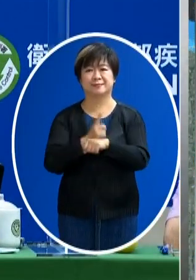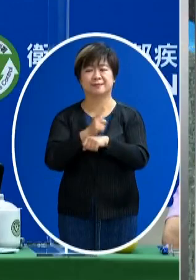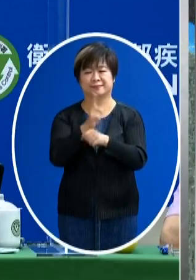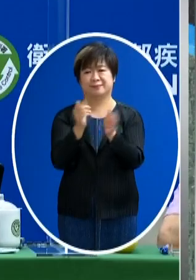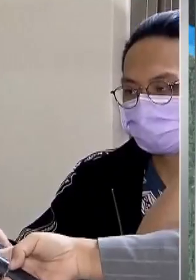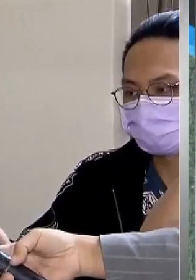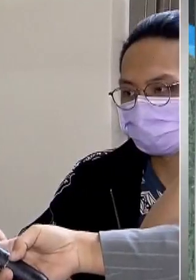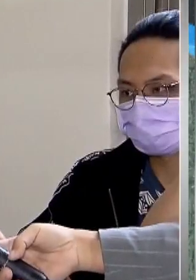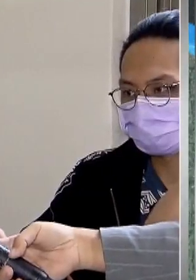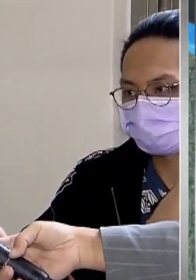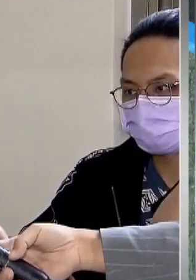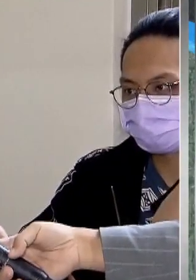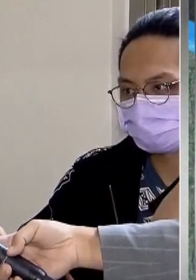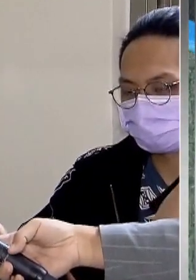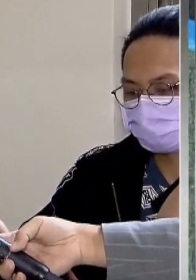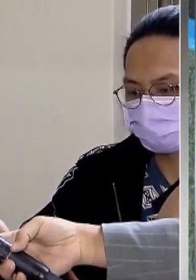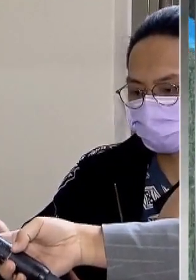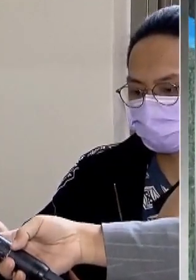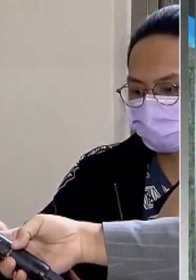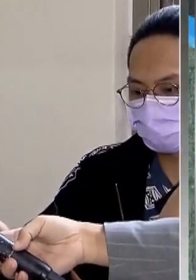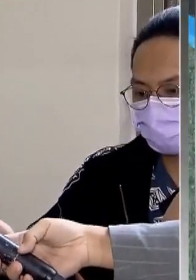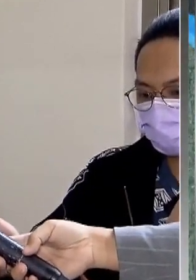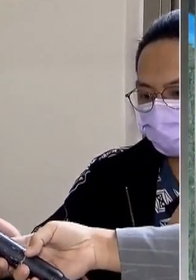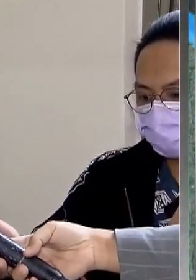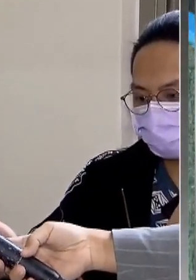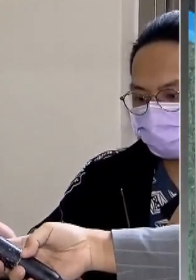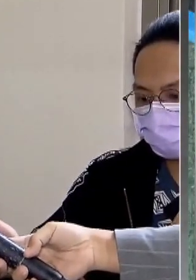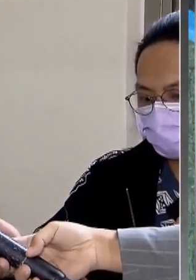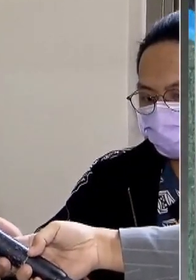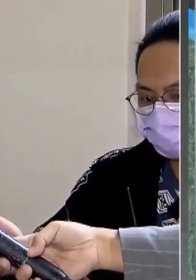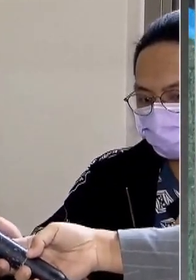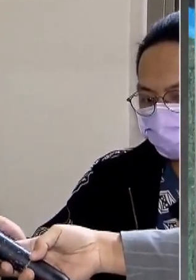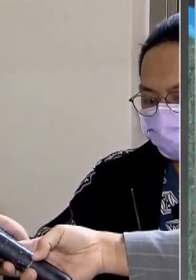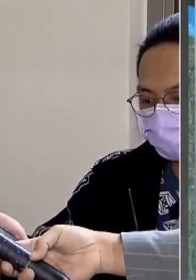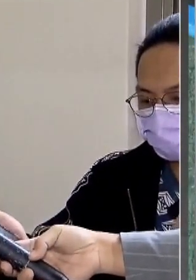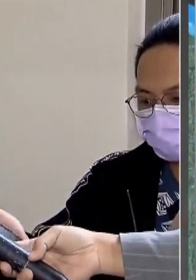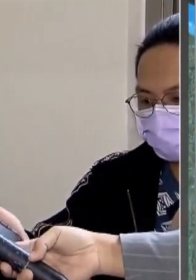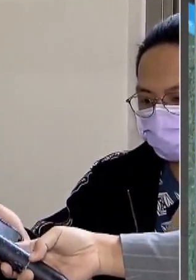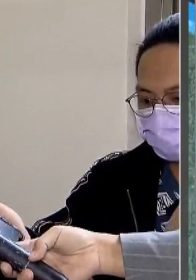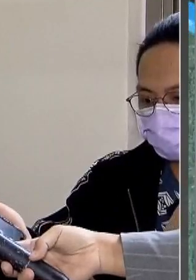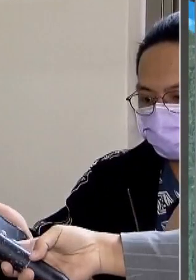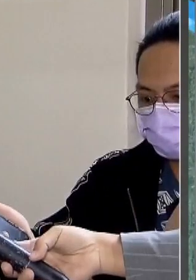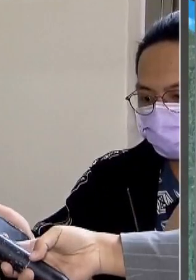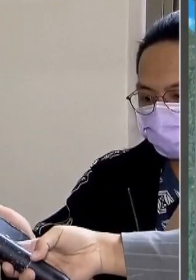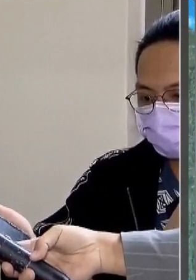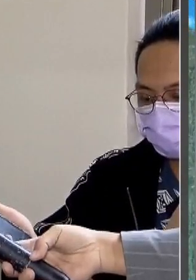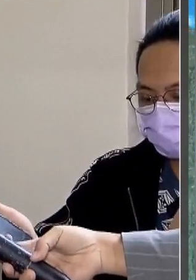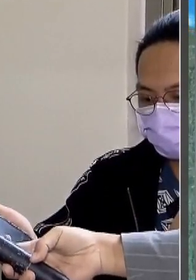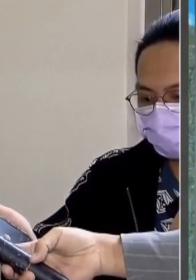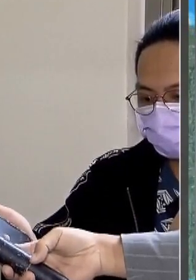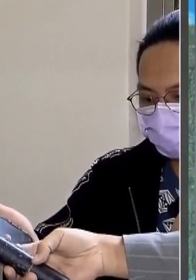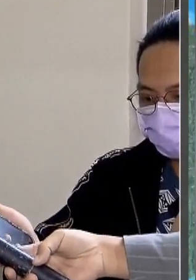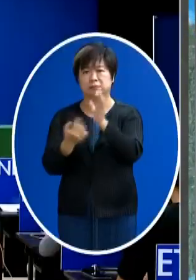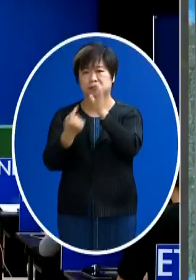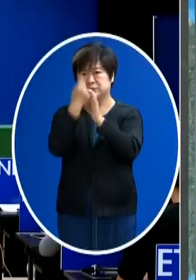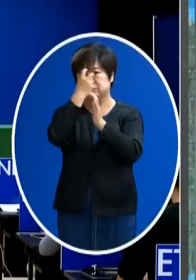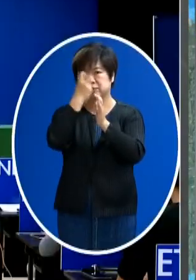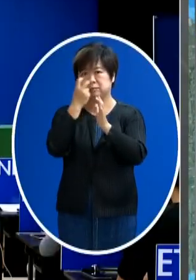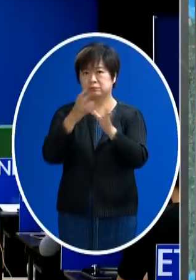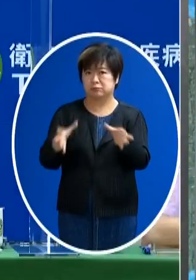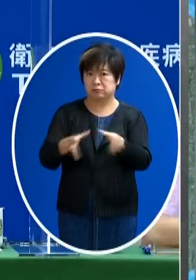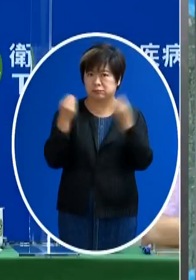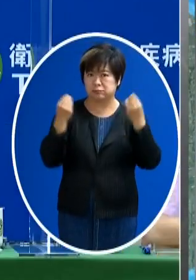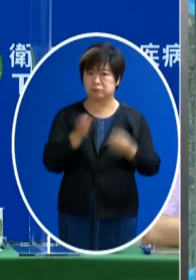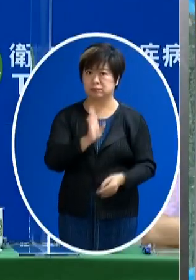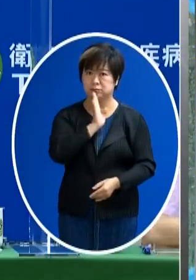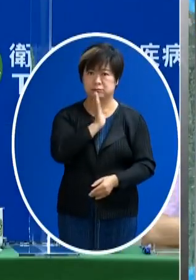在法律上面他是一個有定義的一個名詞所以我覺得不需要拿這個做文章這是很無聊的一件事不過我覺得從